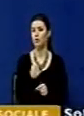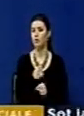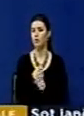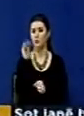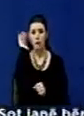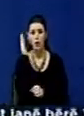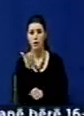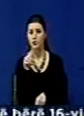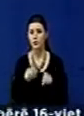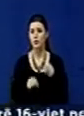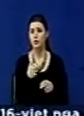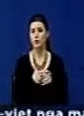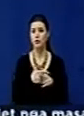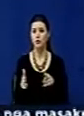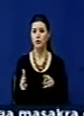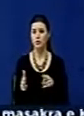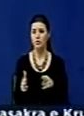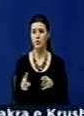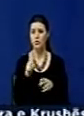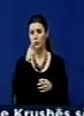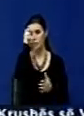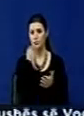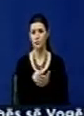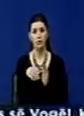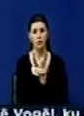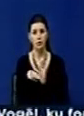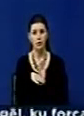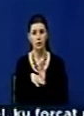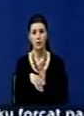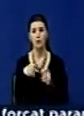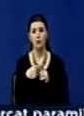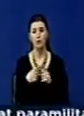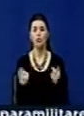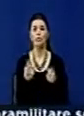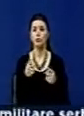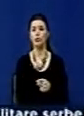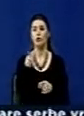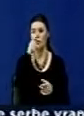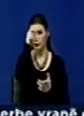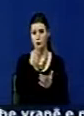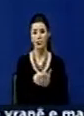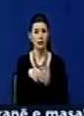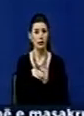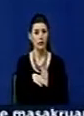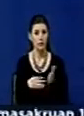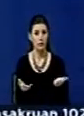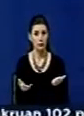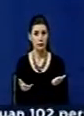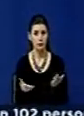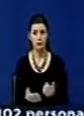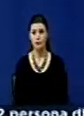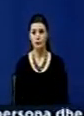që jeni njeriu që duhet t'i respektoni ligjet dhe t'i shtyni të tjerët në respektimin e ligjeve, do t'a bëni këtë punë.